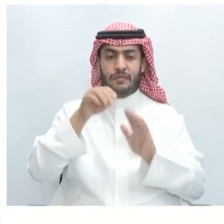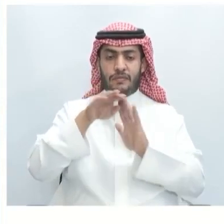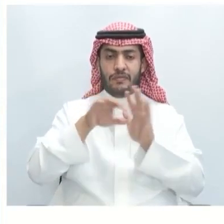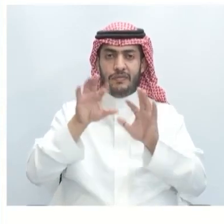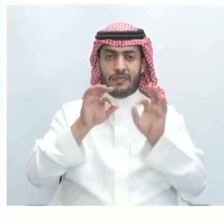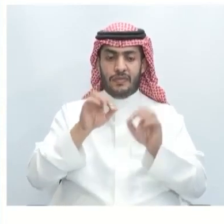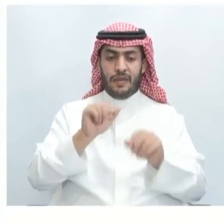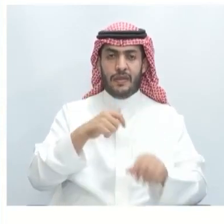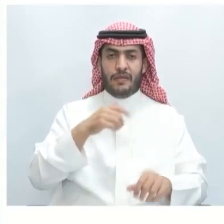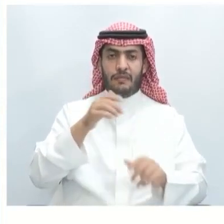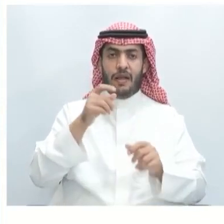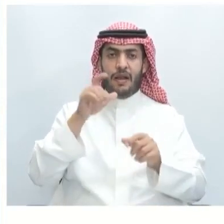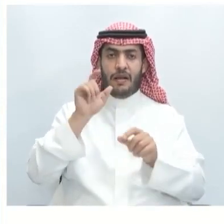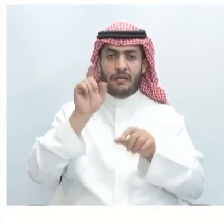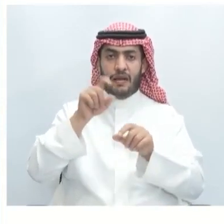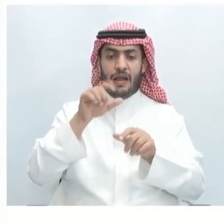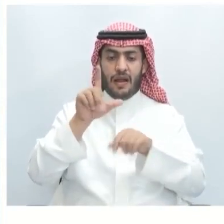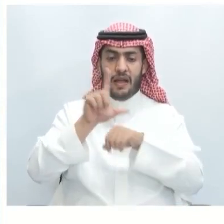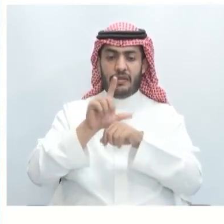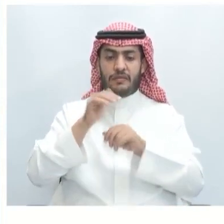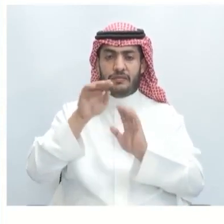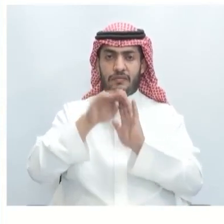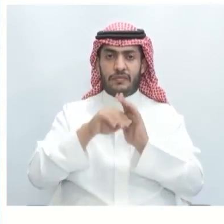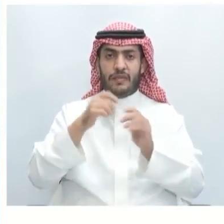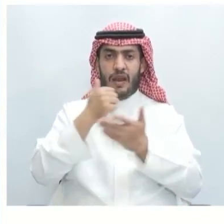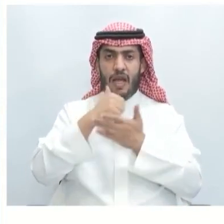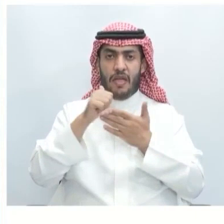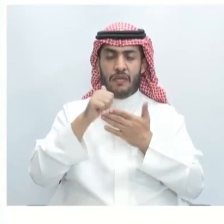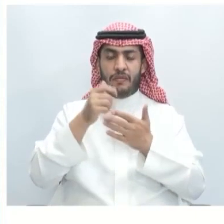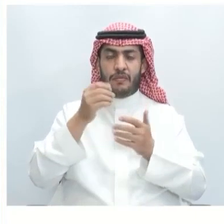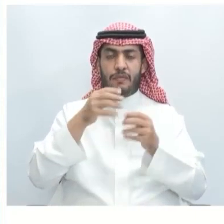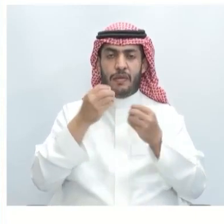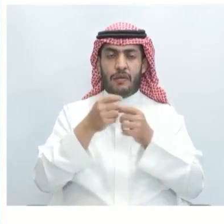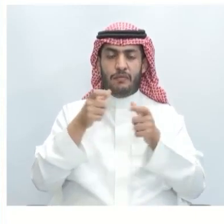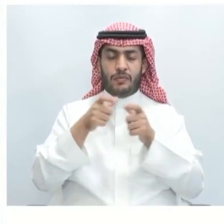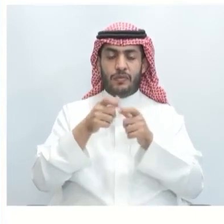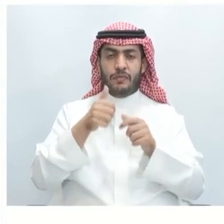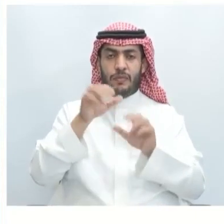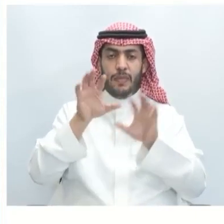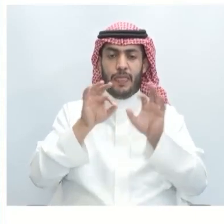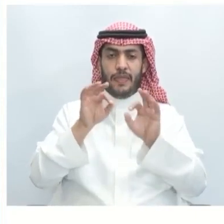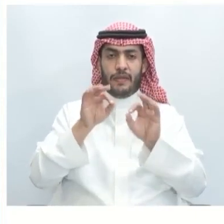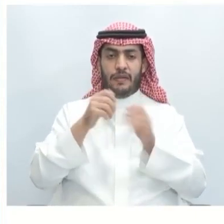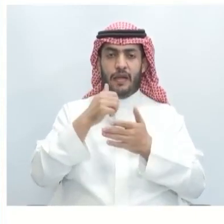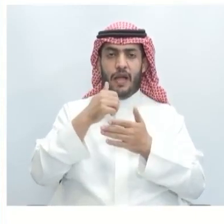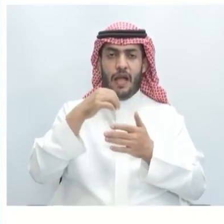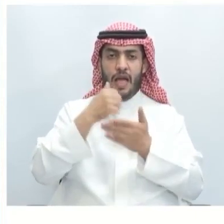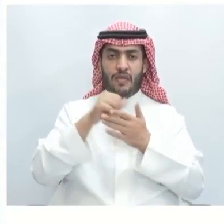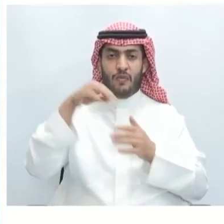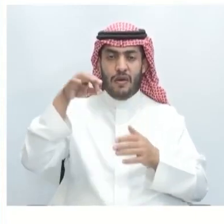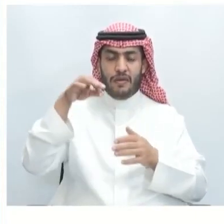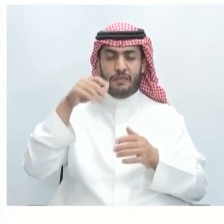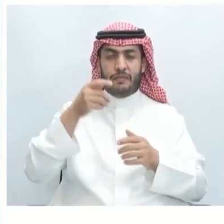علامه تبويب الصفحه الرئيسه انقر س منسدل في ايقونه الحذف ضمن مجموعه الخلايا بعد ذلك اختر حذف الورقه او من